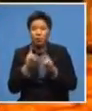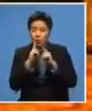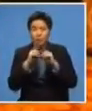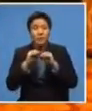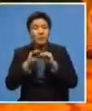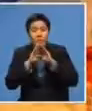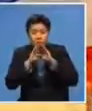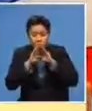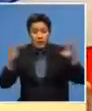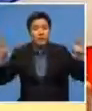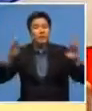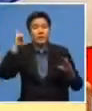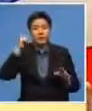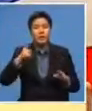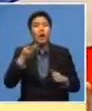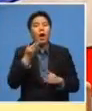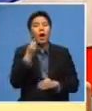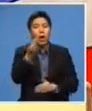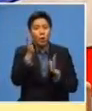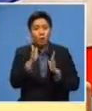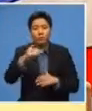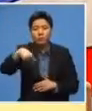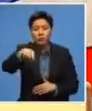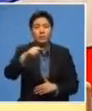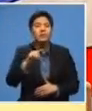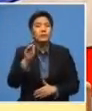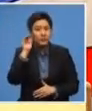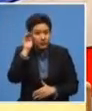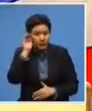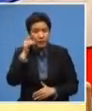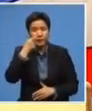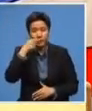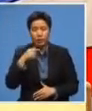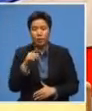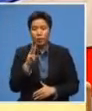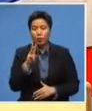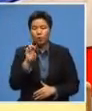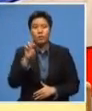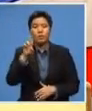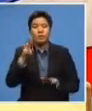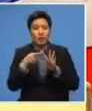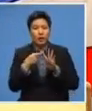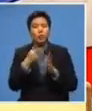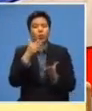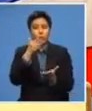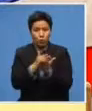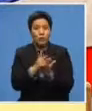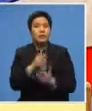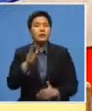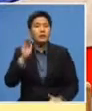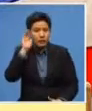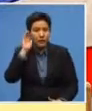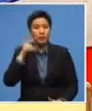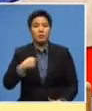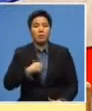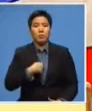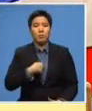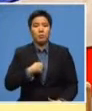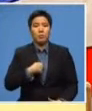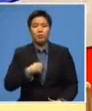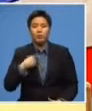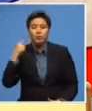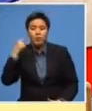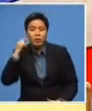ผยนะครับในทุกกรณีขอให้ประชาชนไว้วางใจแล้วคุณวีระหยุดพูดได้แล้วนะเชื่อมั่นในพูดของผมนะมากกว่า